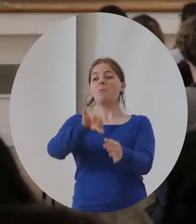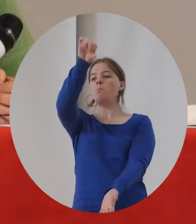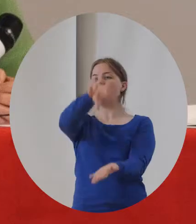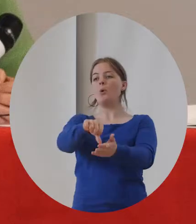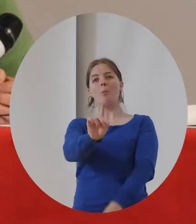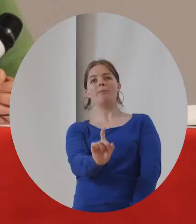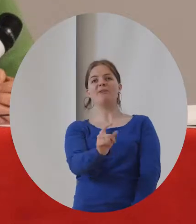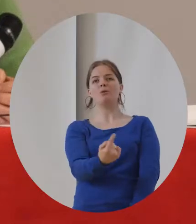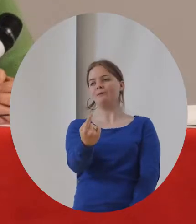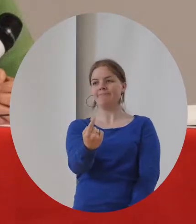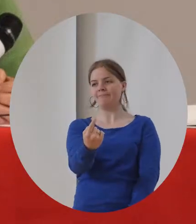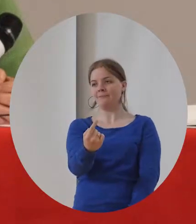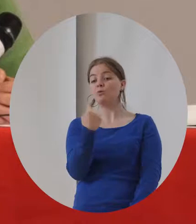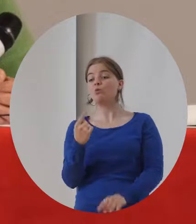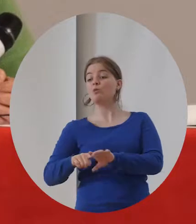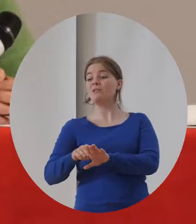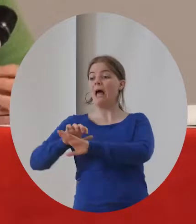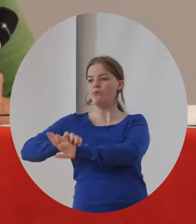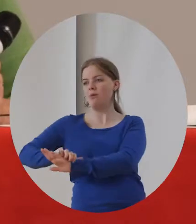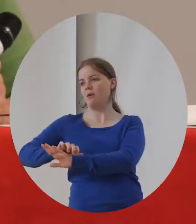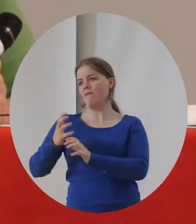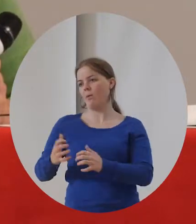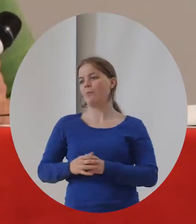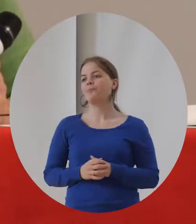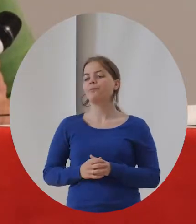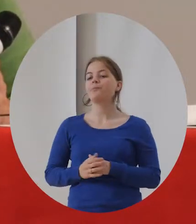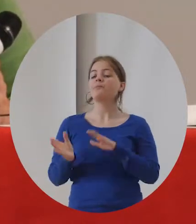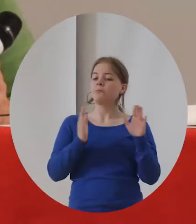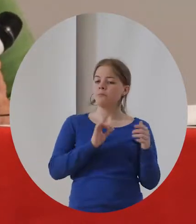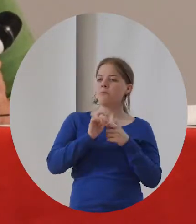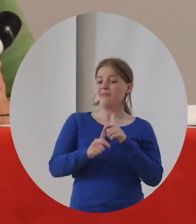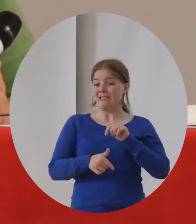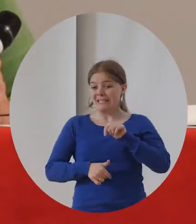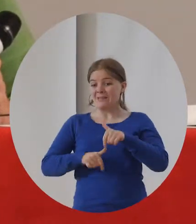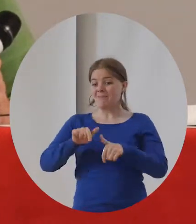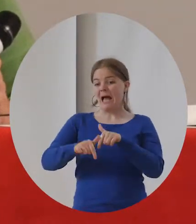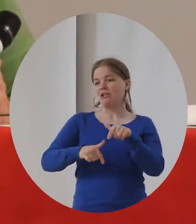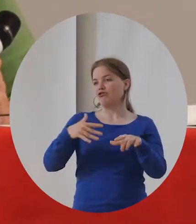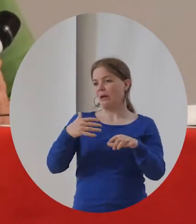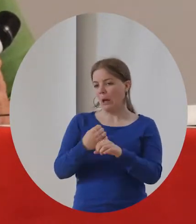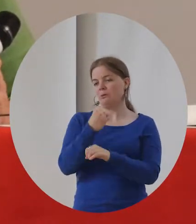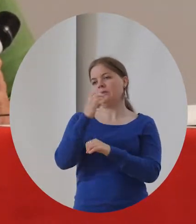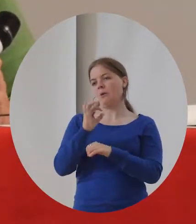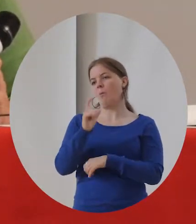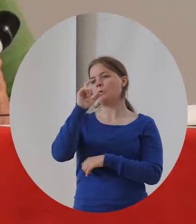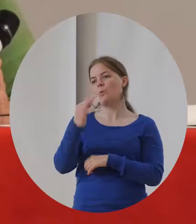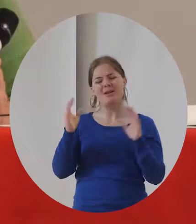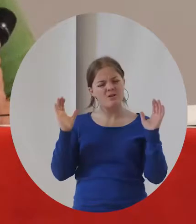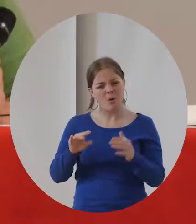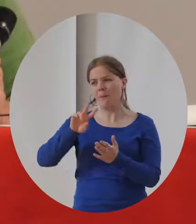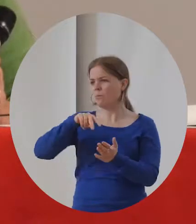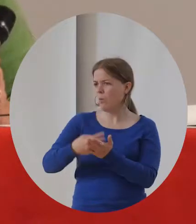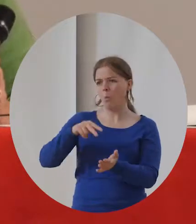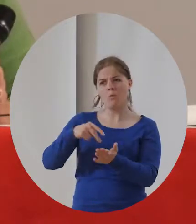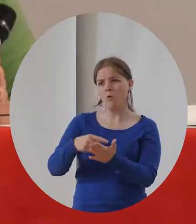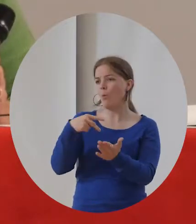exemple. Lorsque la marche est acquise, donc on a des chutes fréquentes, c'est-à-dire que même à 2 ans, quand l'enfant